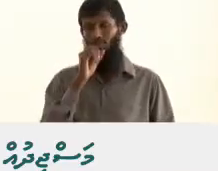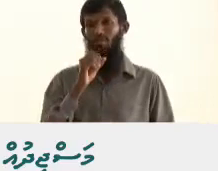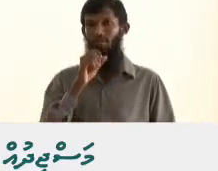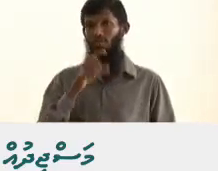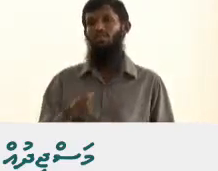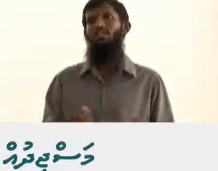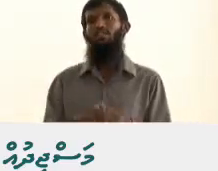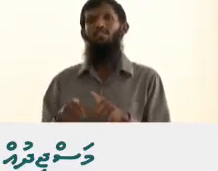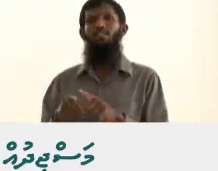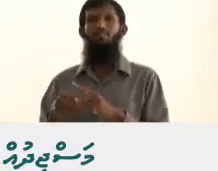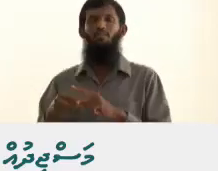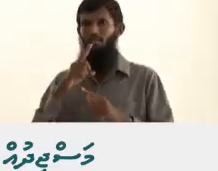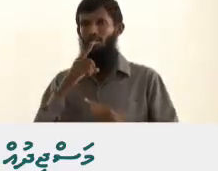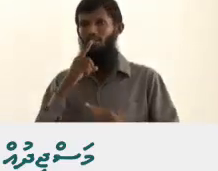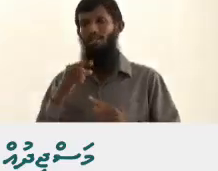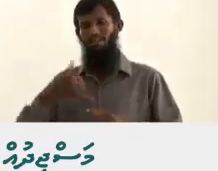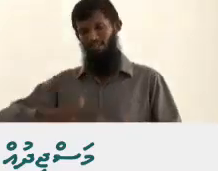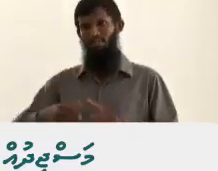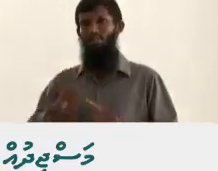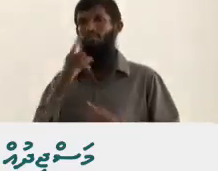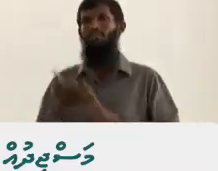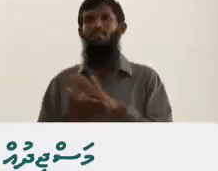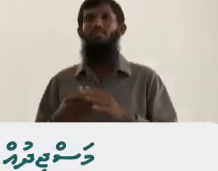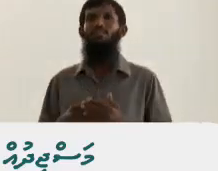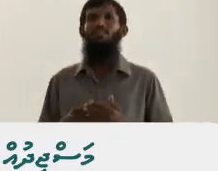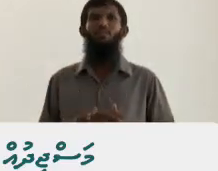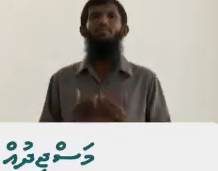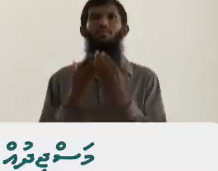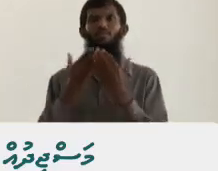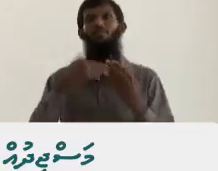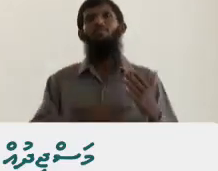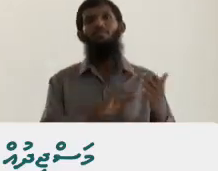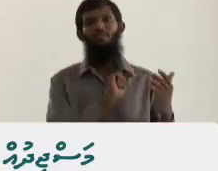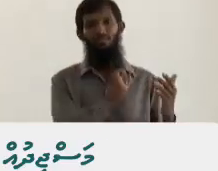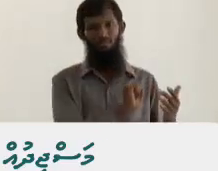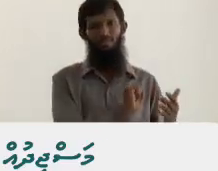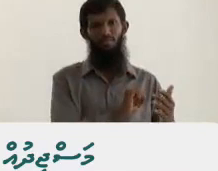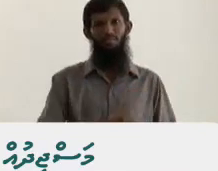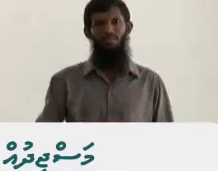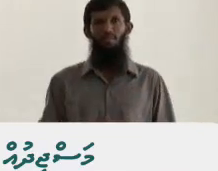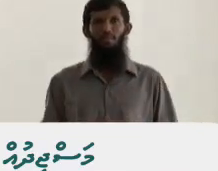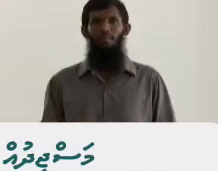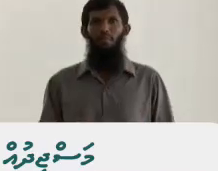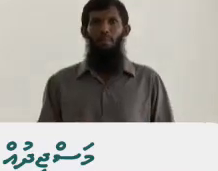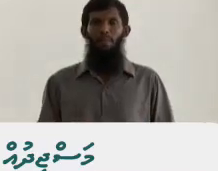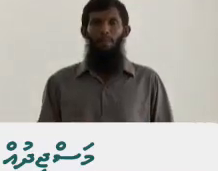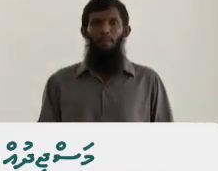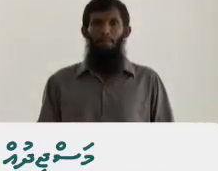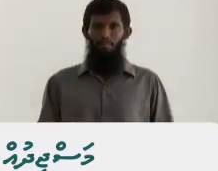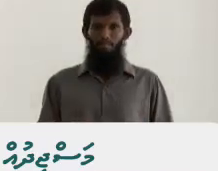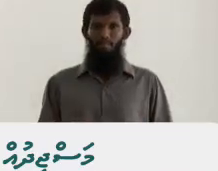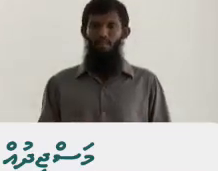মালায়েকাতাহু ইউসাল্লুনা আলান নবী ইয়া আইয়ুহাল্লাযীনা আমানু সাল্লু আলাইহি ওয়া সাল্লিমু তাসলিমা